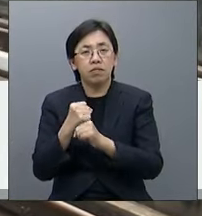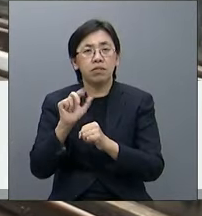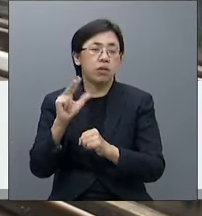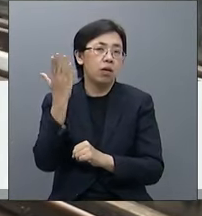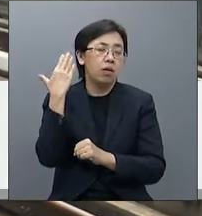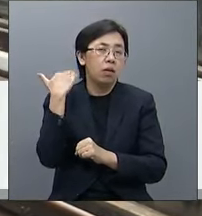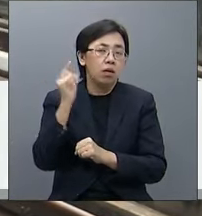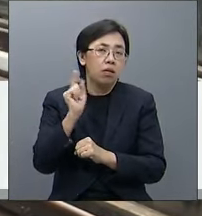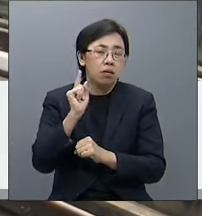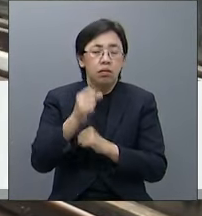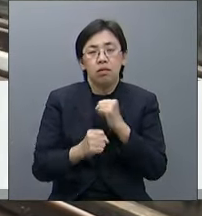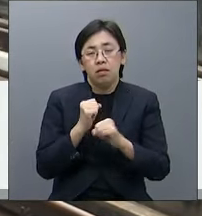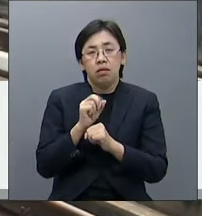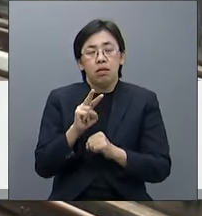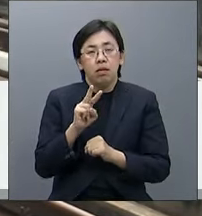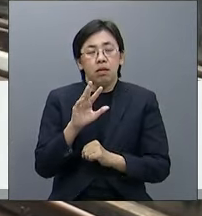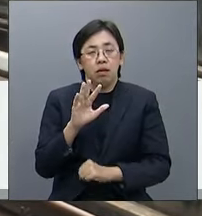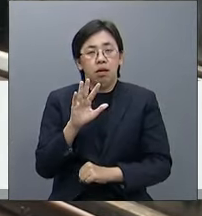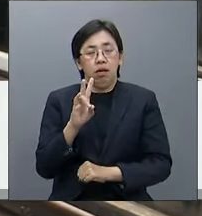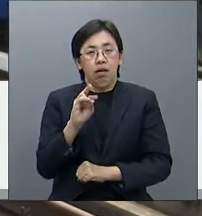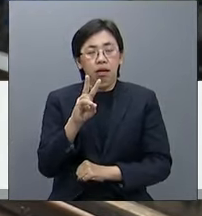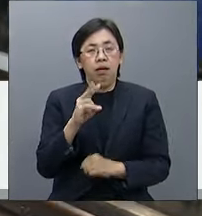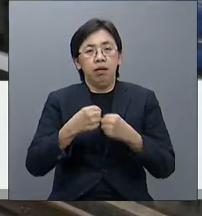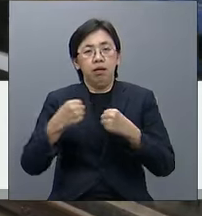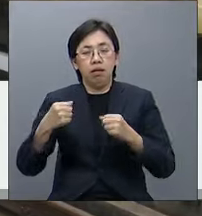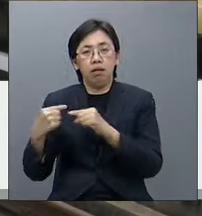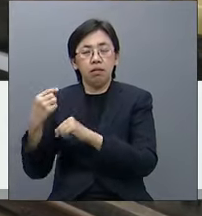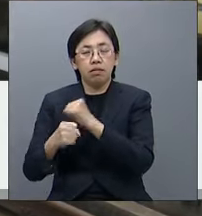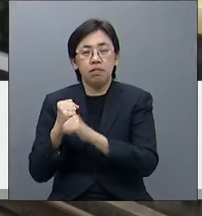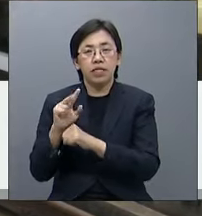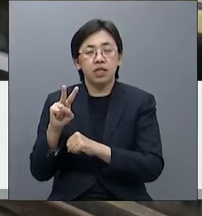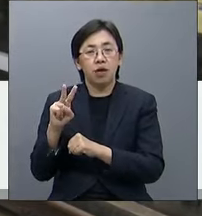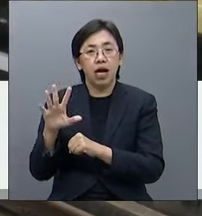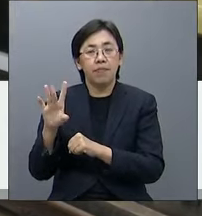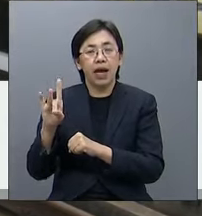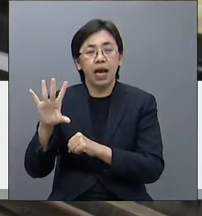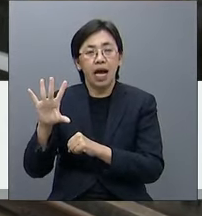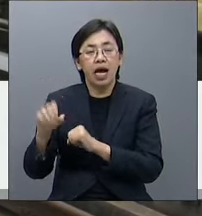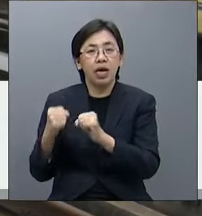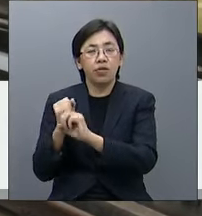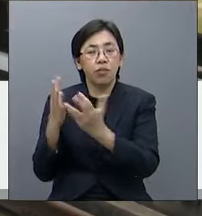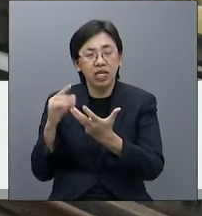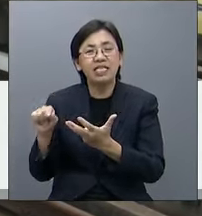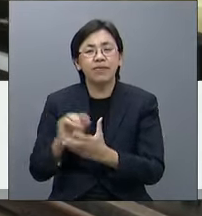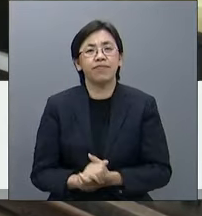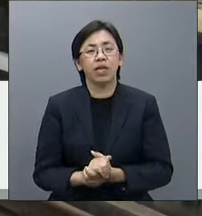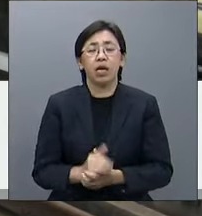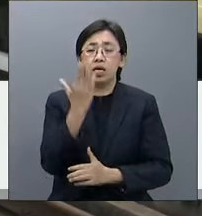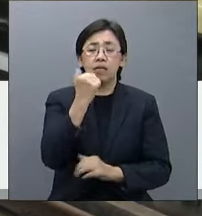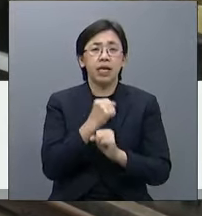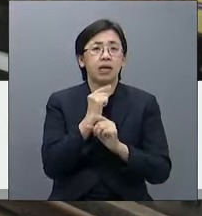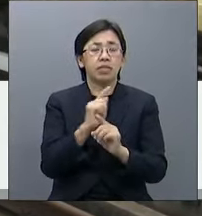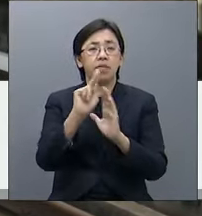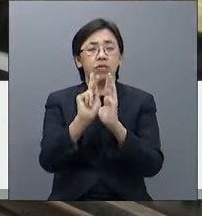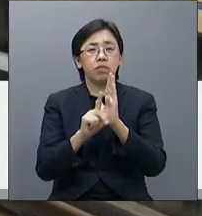มจะสิ้นสุดในปี2572ไปเป็นปี2585เข้าข่ายความผิดไม่ปฏิบัติตามพร